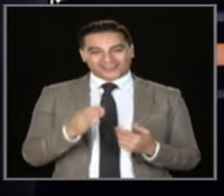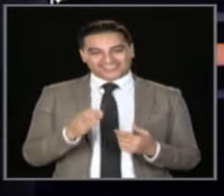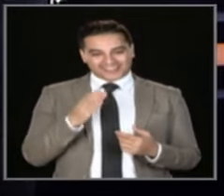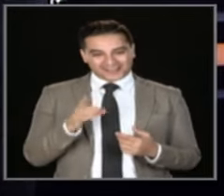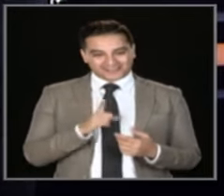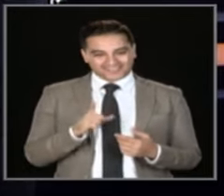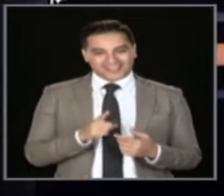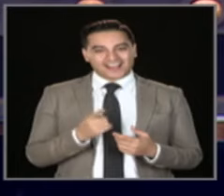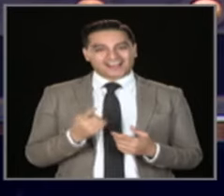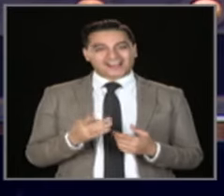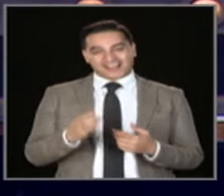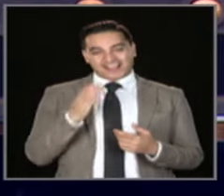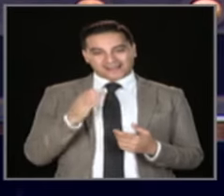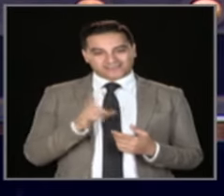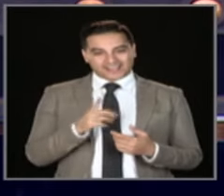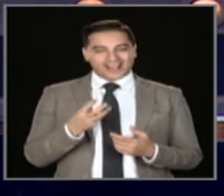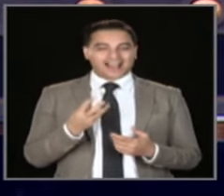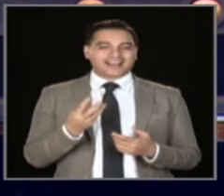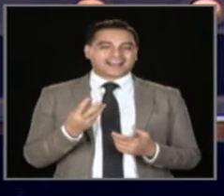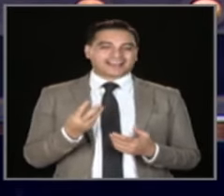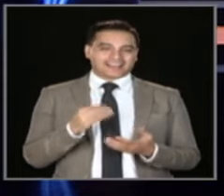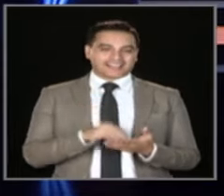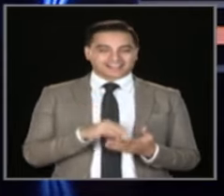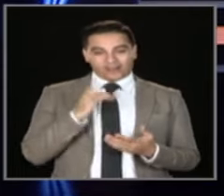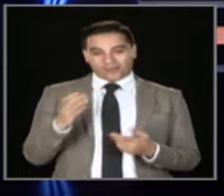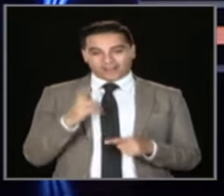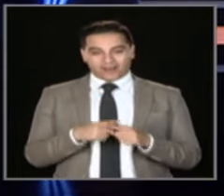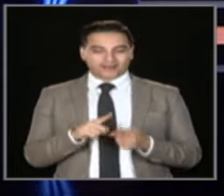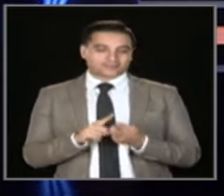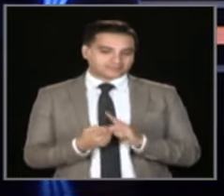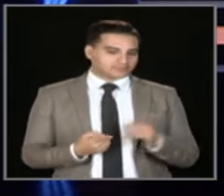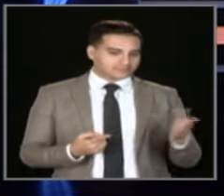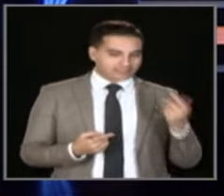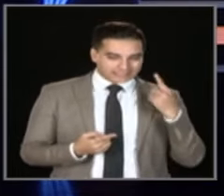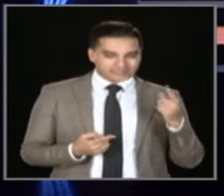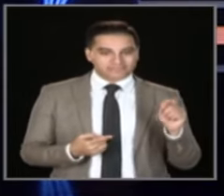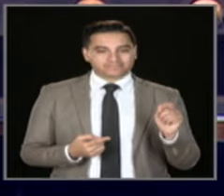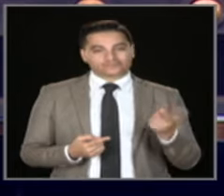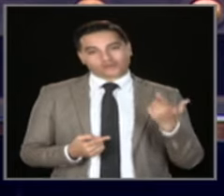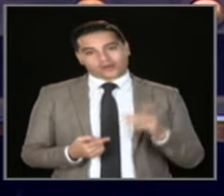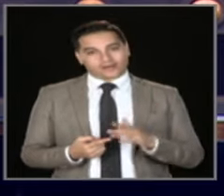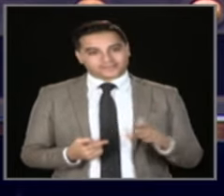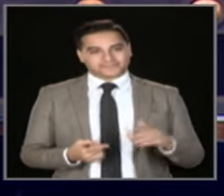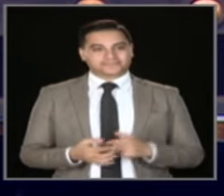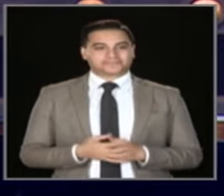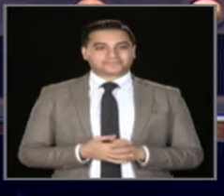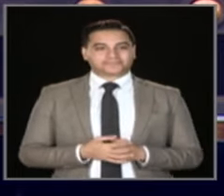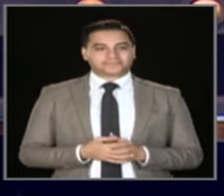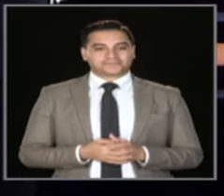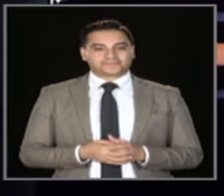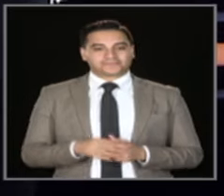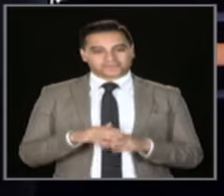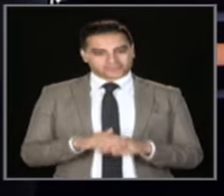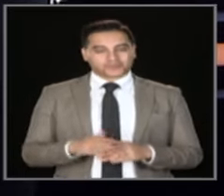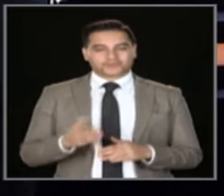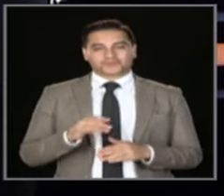مبروك الثلاث نقاط، لو الإجابة غلط هروح بسرعة لفريق المعز وهاخد الإجابة في ثانيتها. دوسوا على